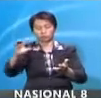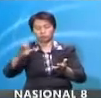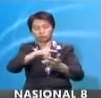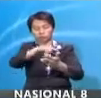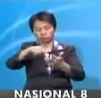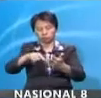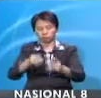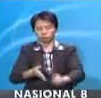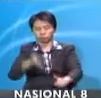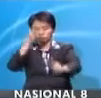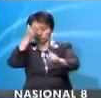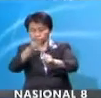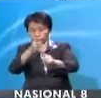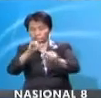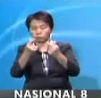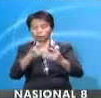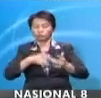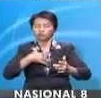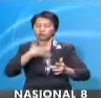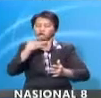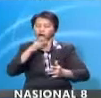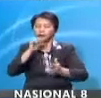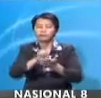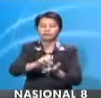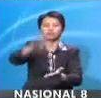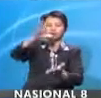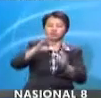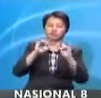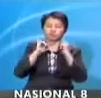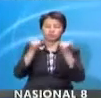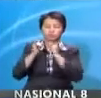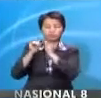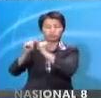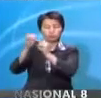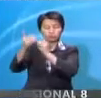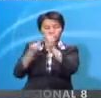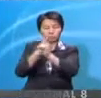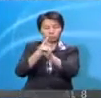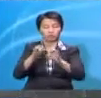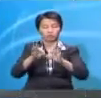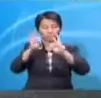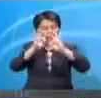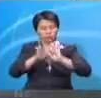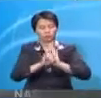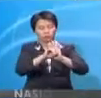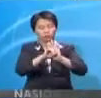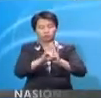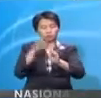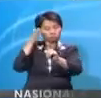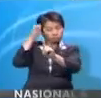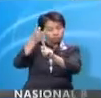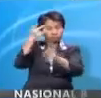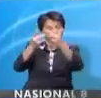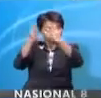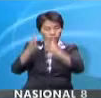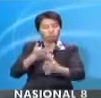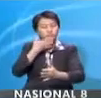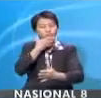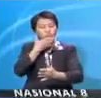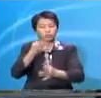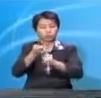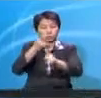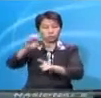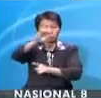Selain mensasarkan golongan bercita rasa mewah kelas dunia dan mementingkan prestij, ia juga menyasarkan pelancong-pelancong generasi muda